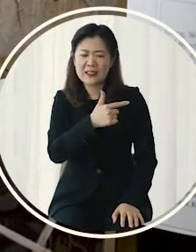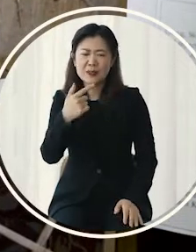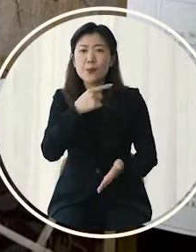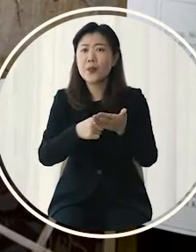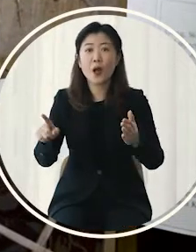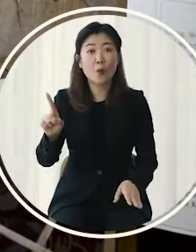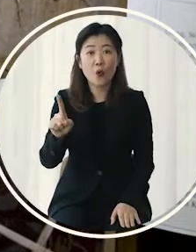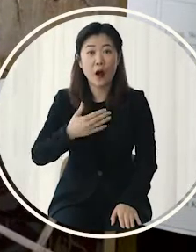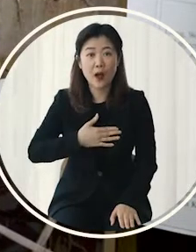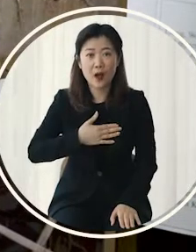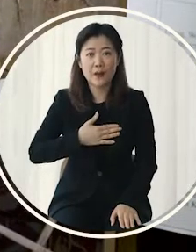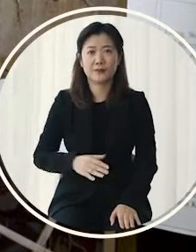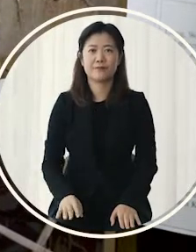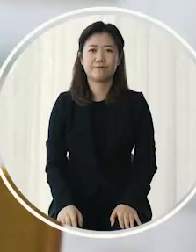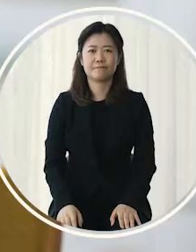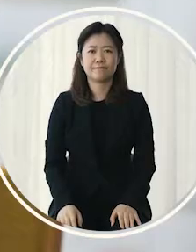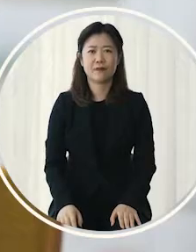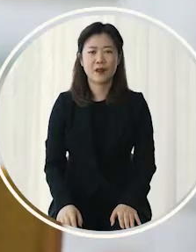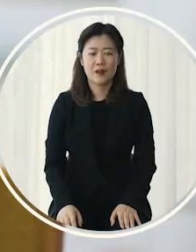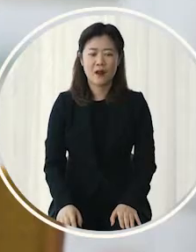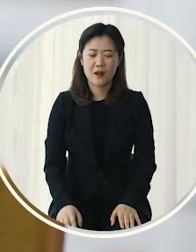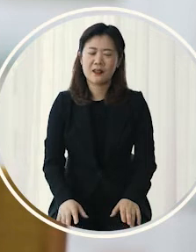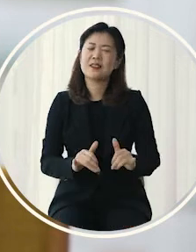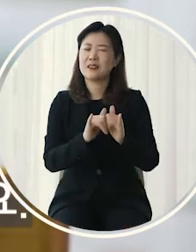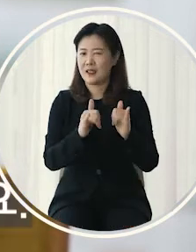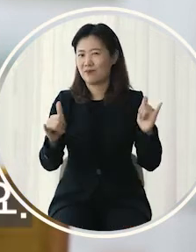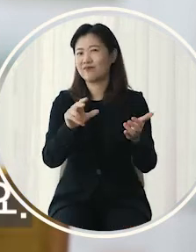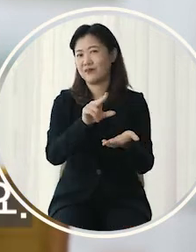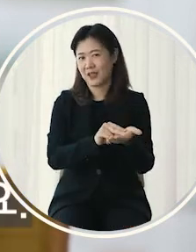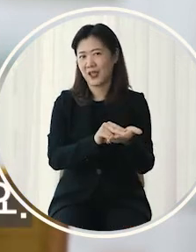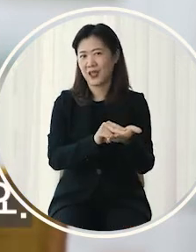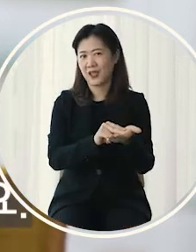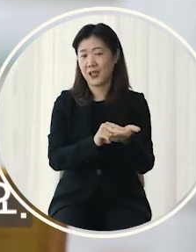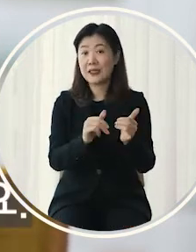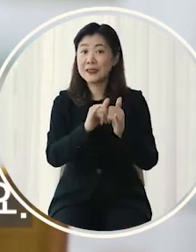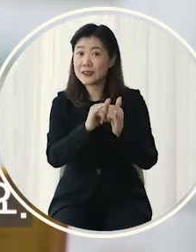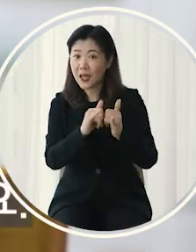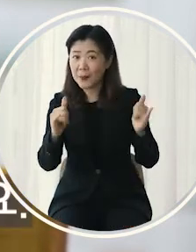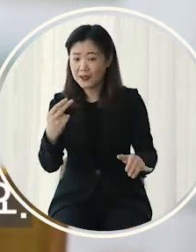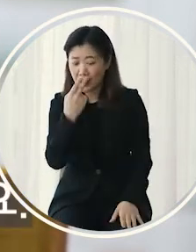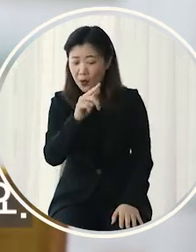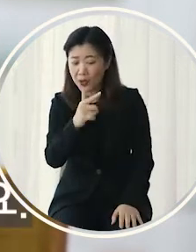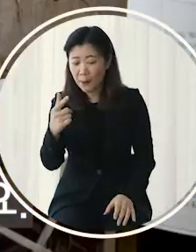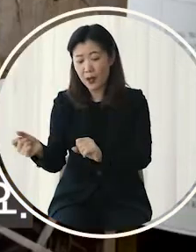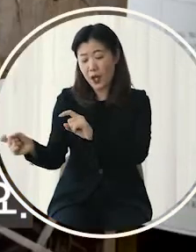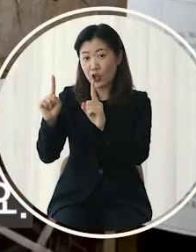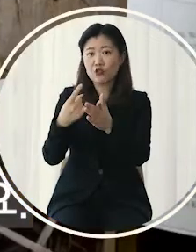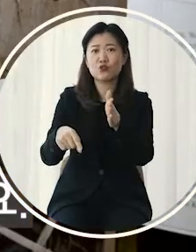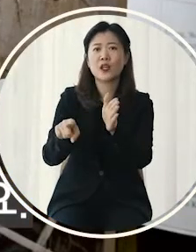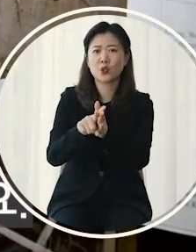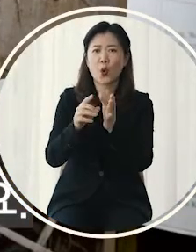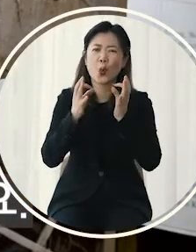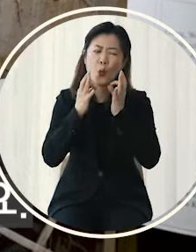요인이 무엇인지 아시나요? 바로 사람이라고 해요. 그렇기 때문에 이 사람이 이 생물 다양성을 회복시키기